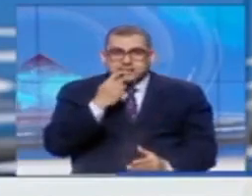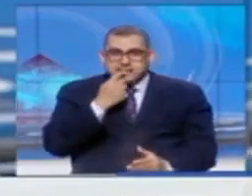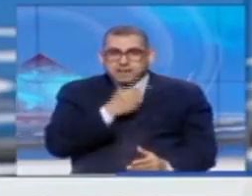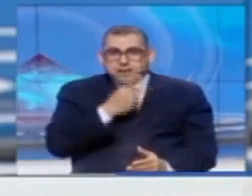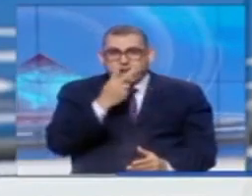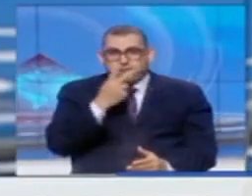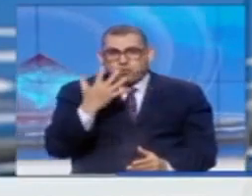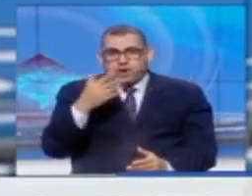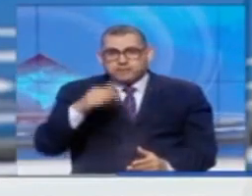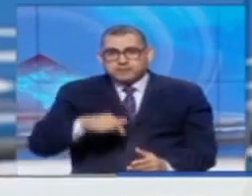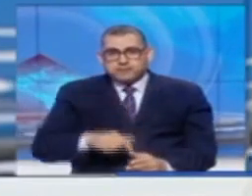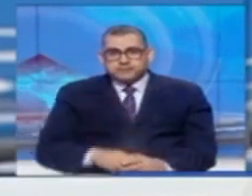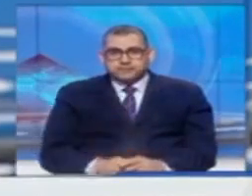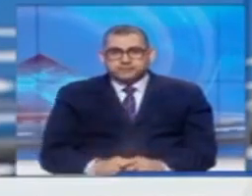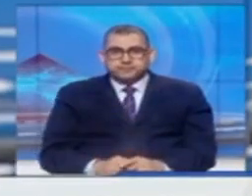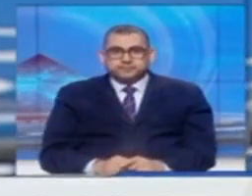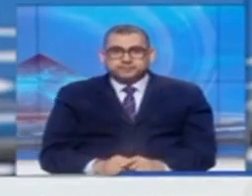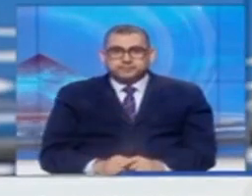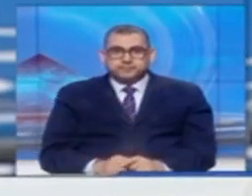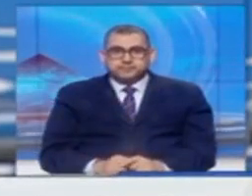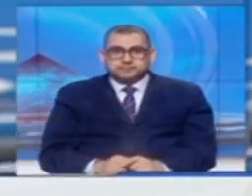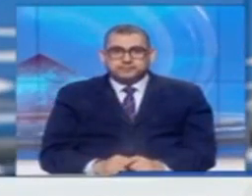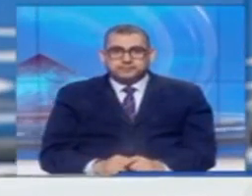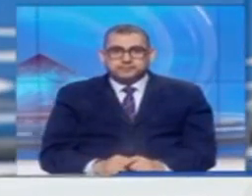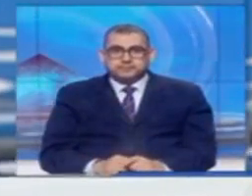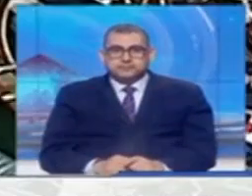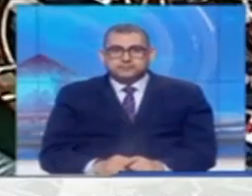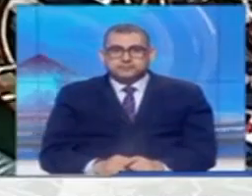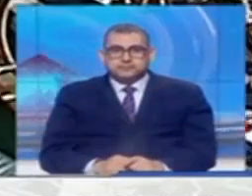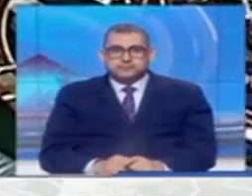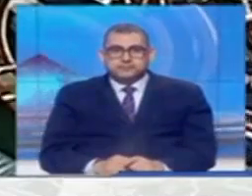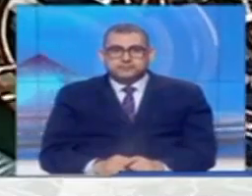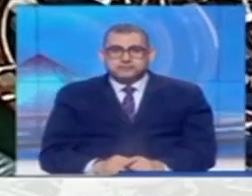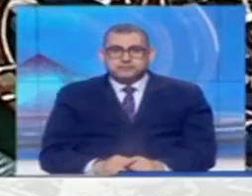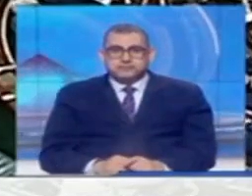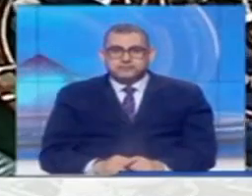3 لسنة 2005.